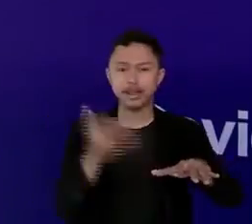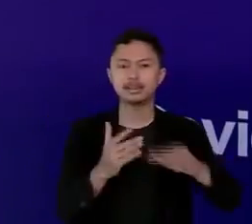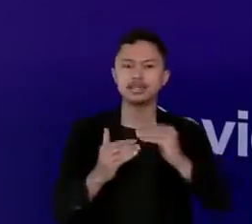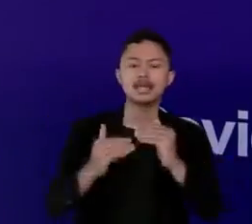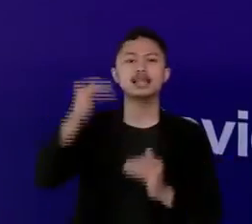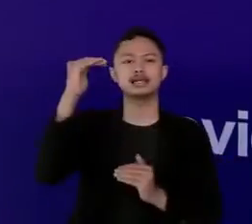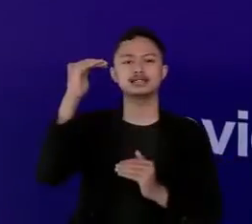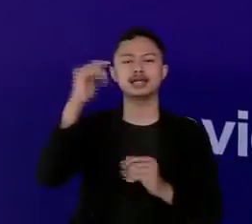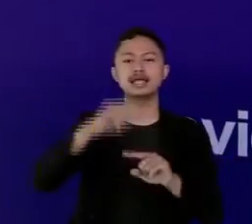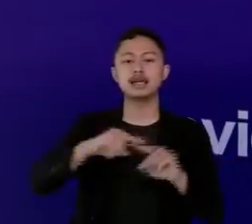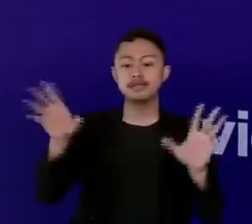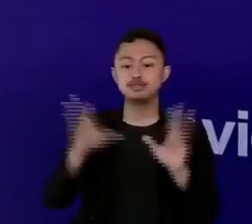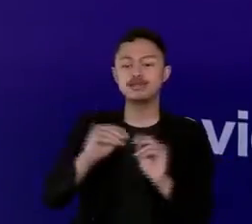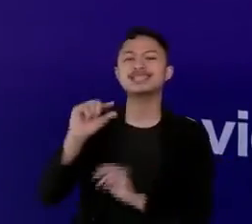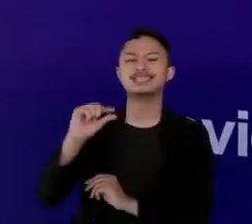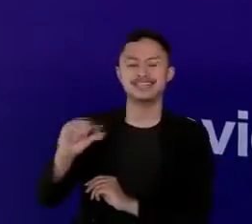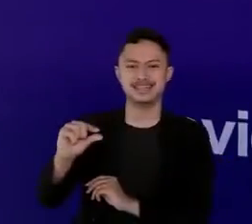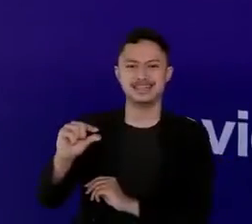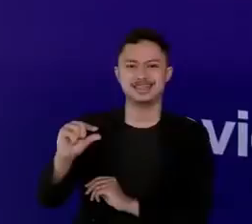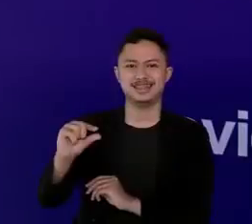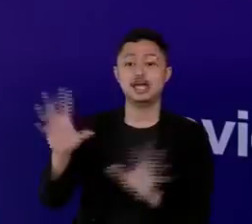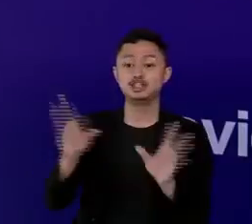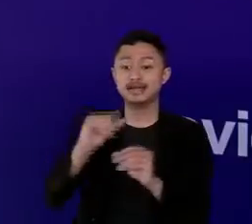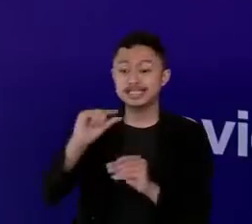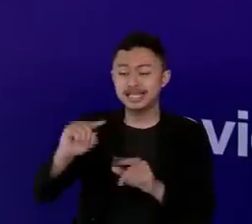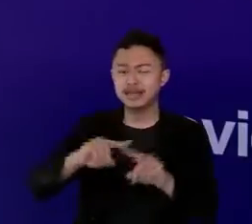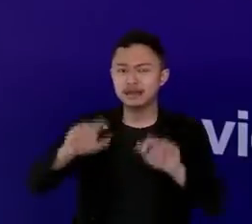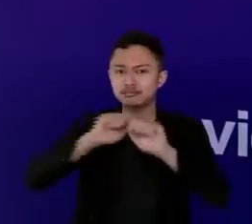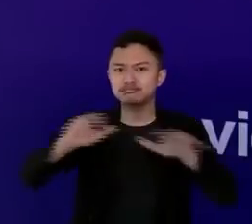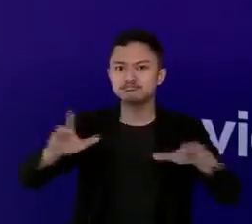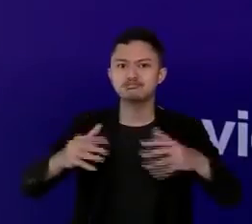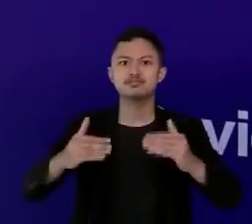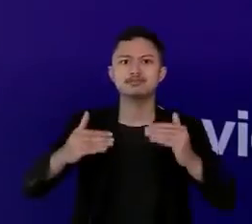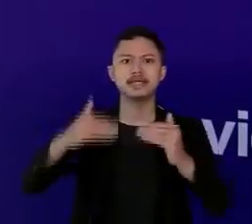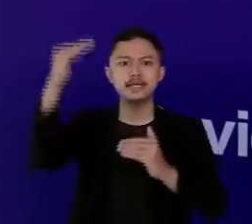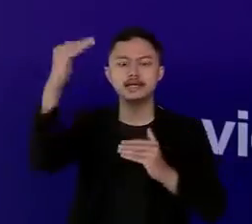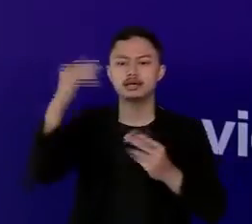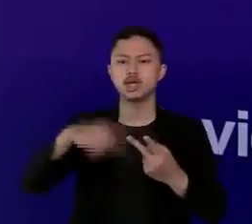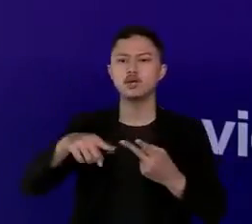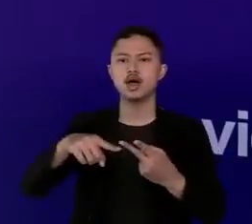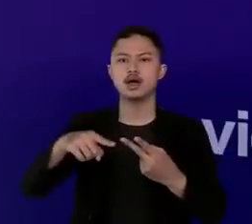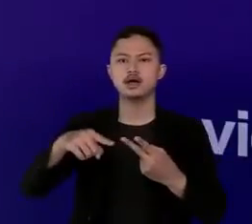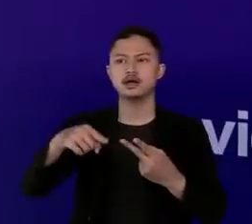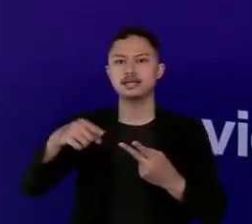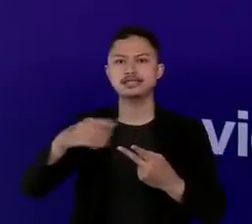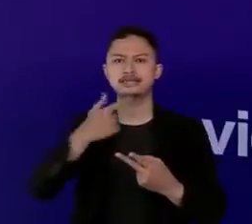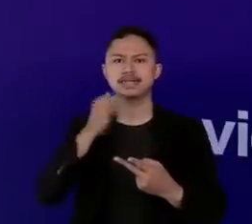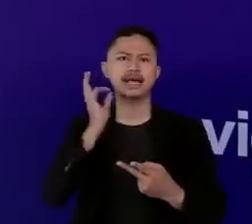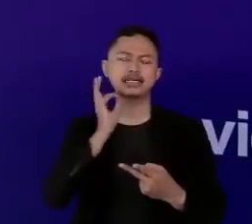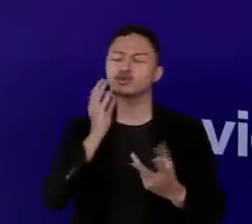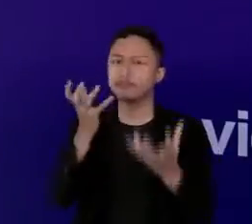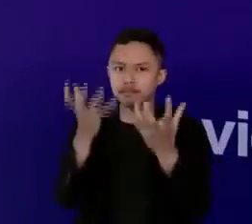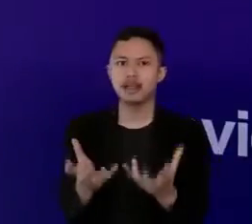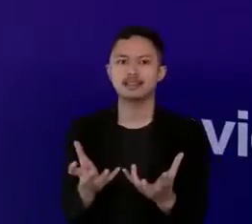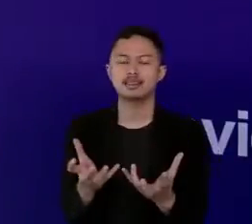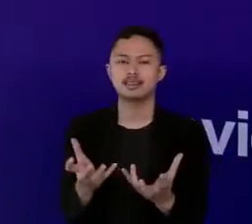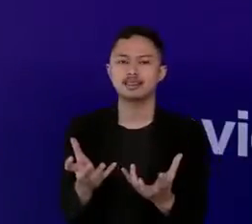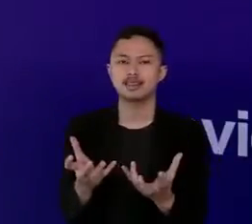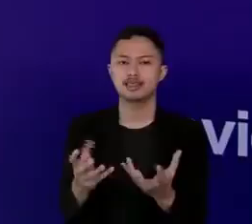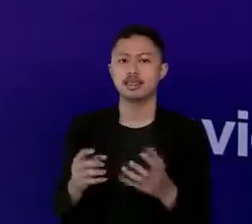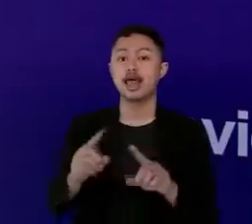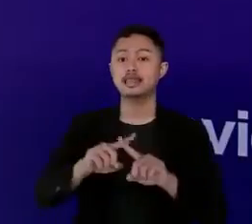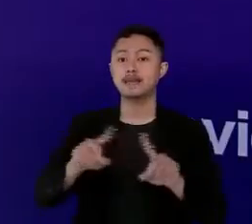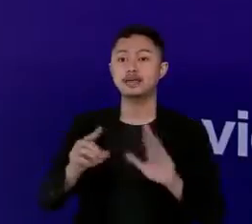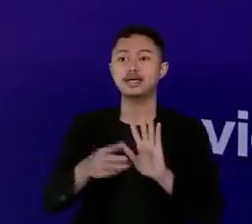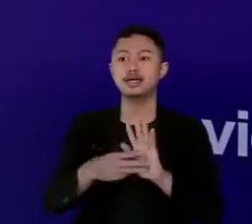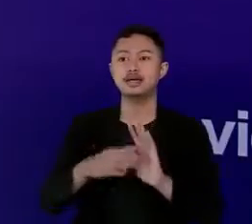tingkat derajat beratnya penyakit lebih berat dan juga berpengaruh terhadap vaksinasi varian Mio ini